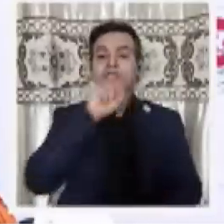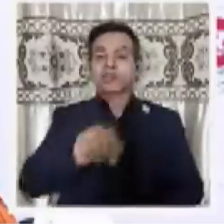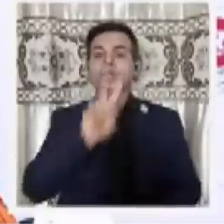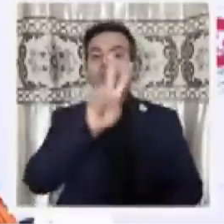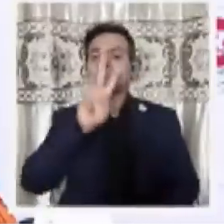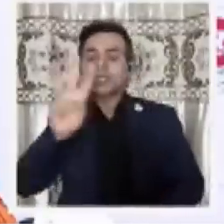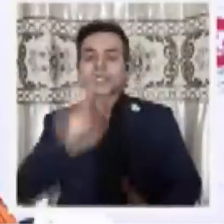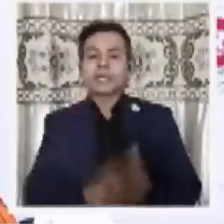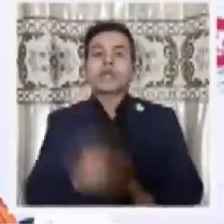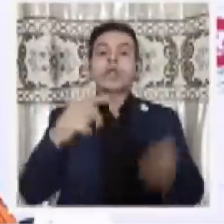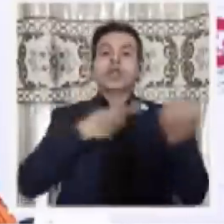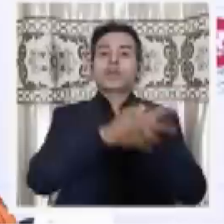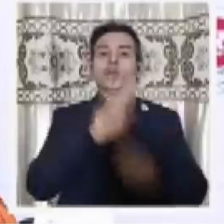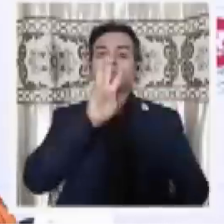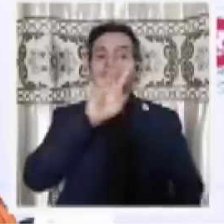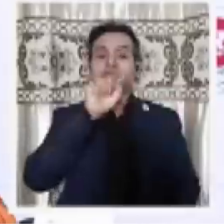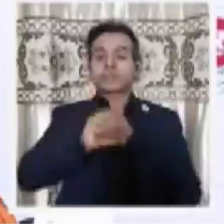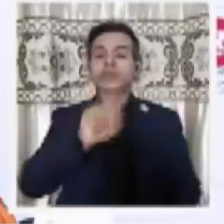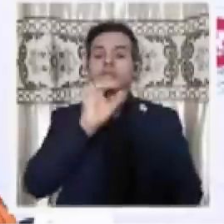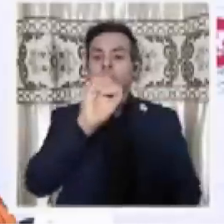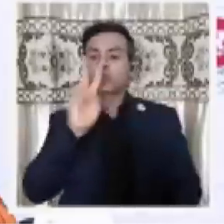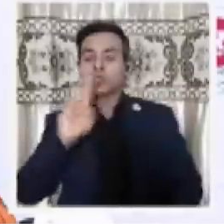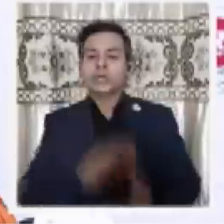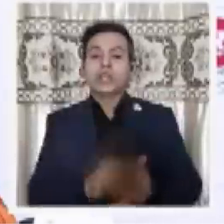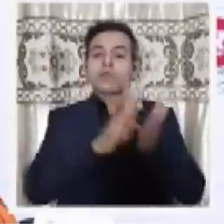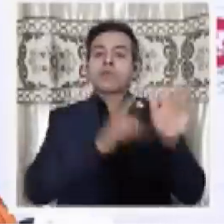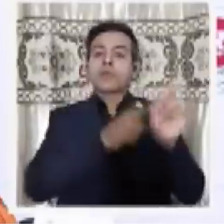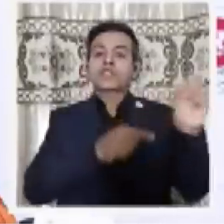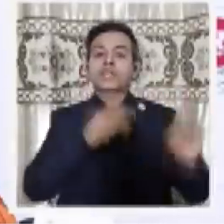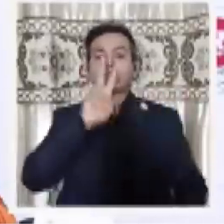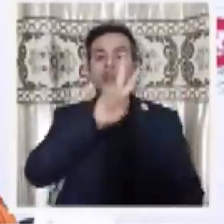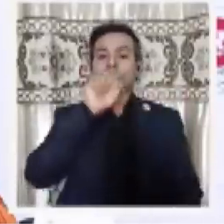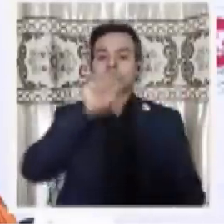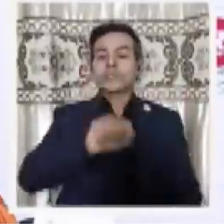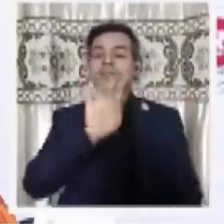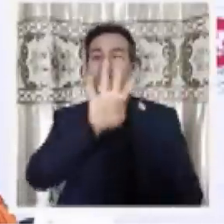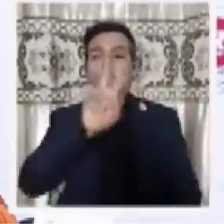4.97%, খুলনা 4.51%, বরিশাল 3.63%, সিলেট